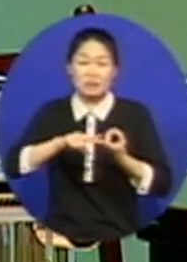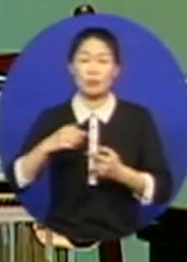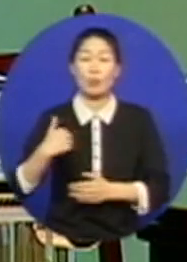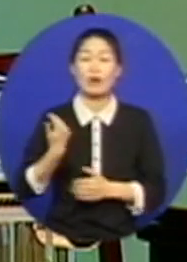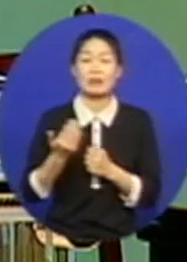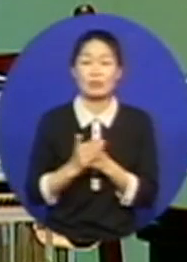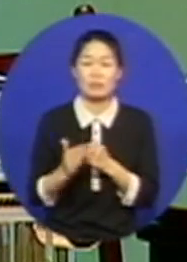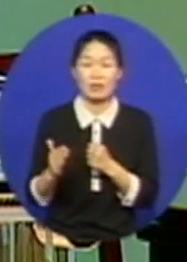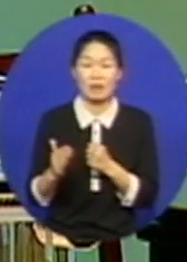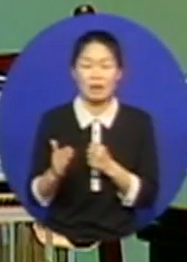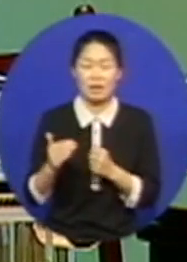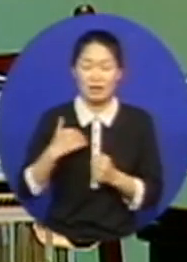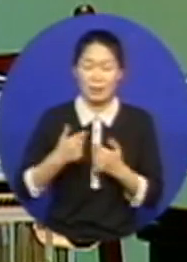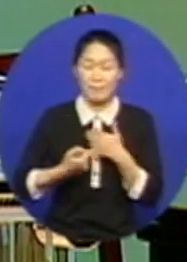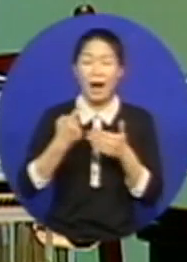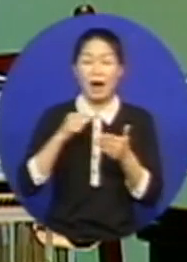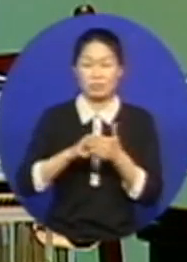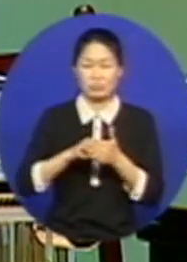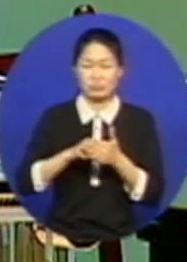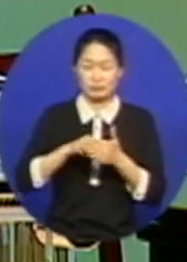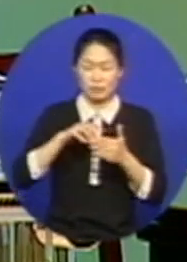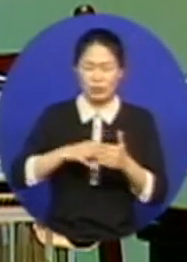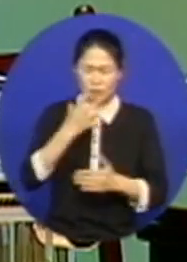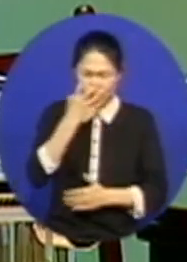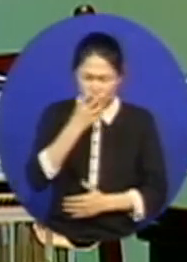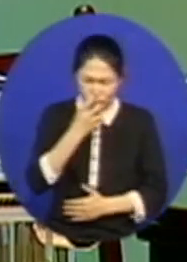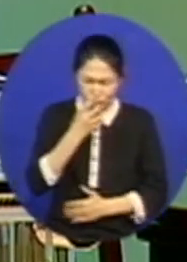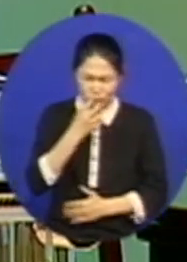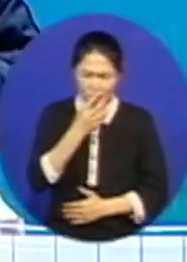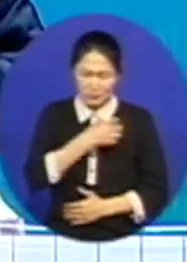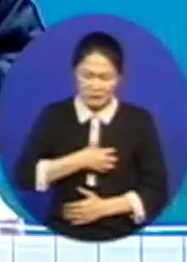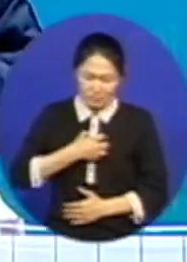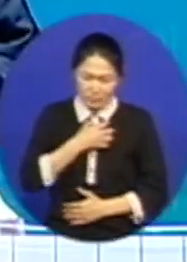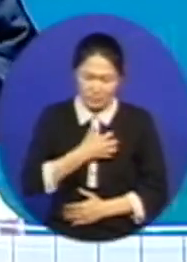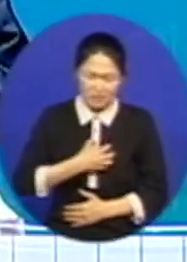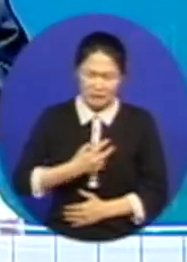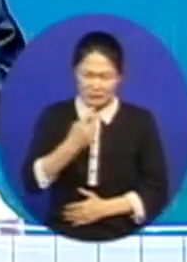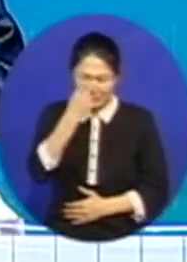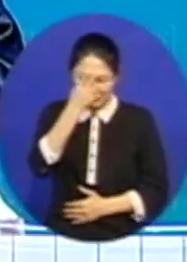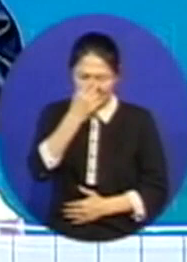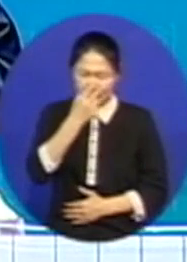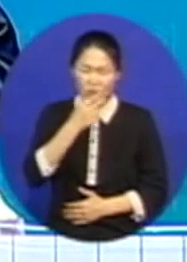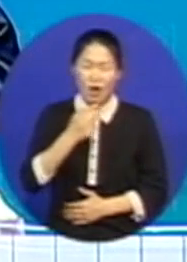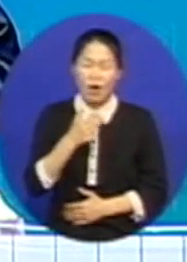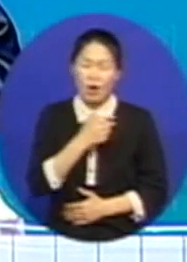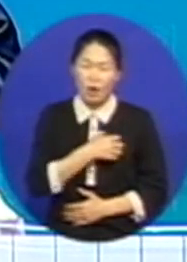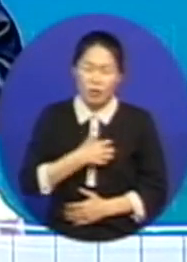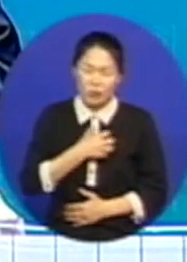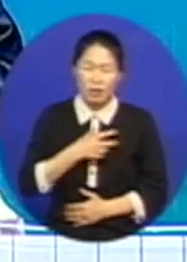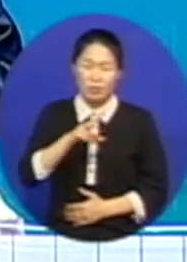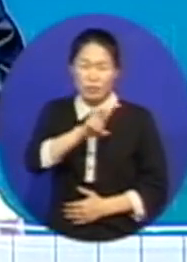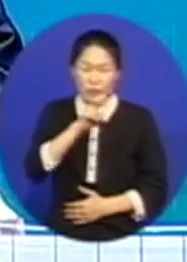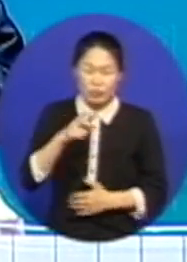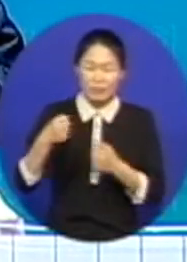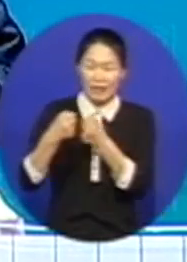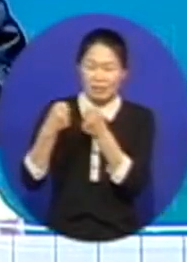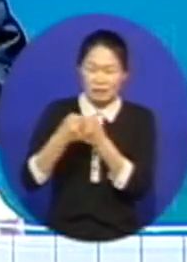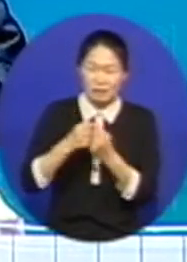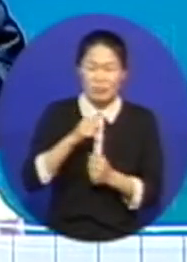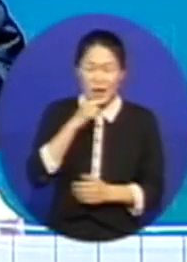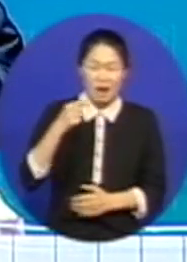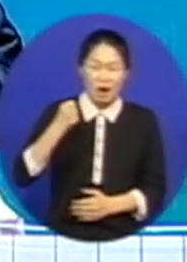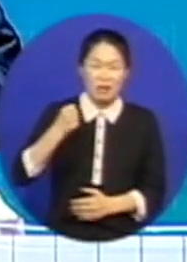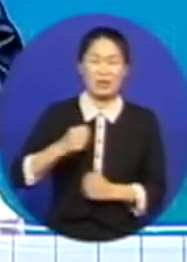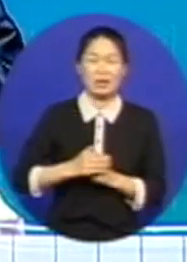때문에 내가 내 마음의 슬픈 생각 우울한 생각 근심과 걱정 염려 미움 다툼 혈기